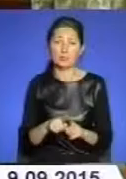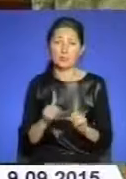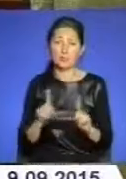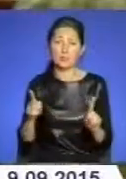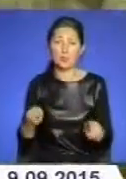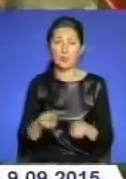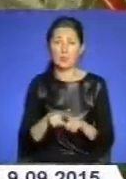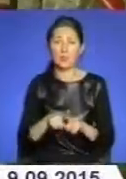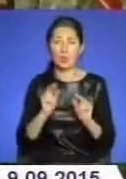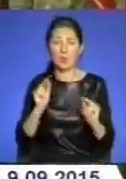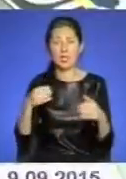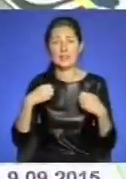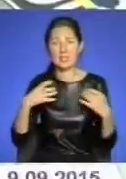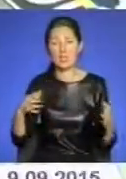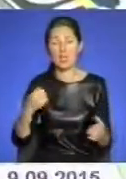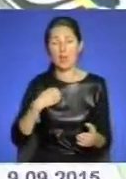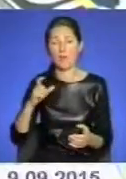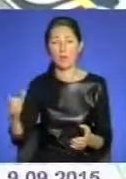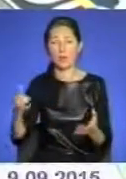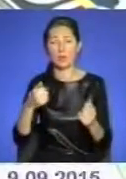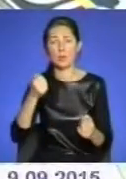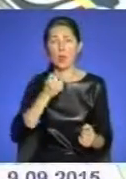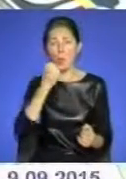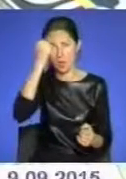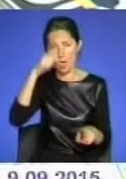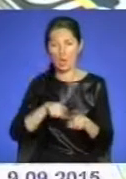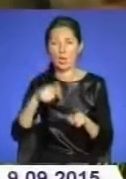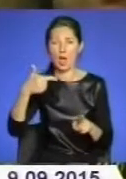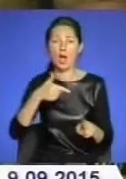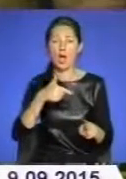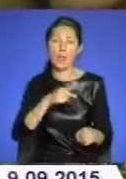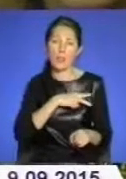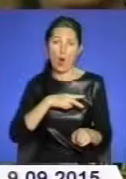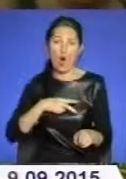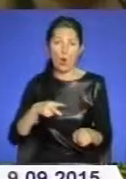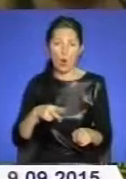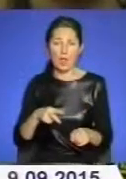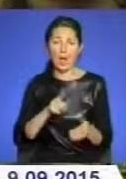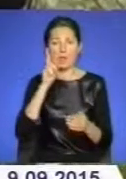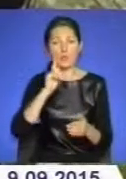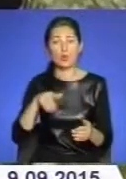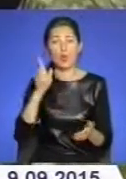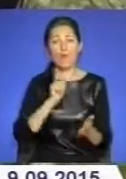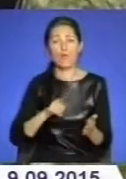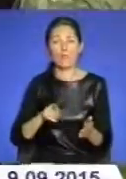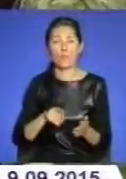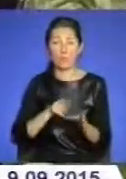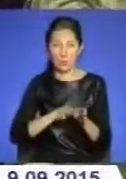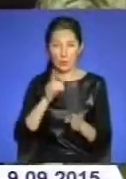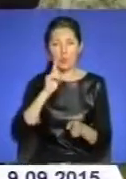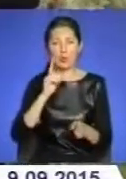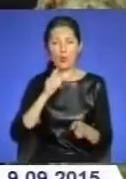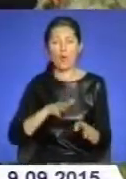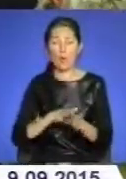військові одержали подяки і нагороди. А тимчасово виконуючий обов'язки командира частини Валентин Козловець – звання полковника.